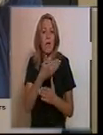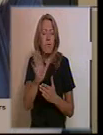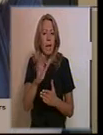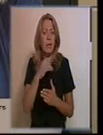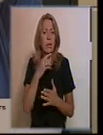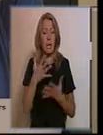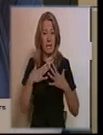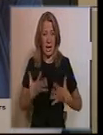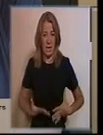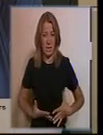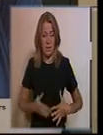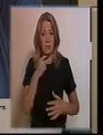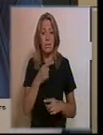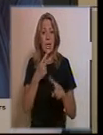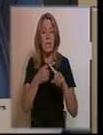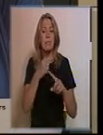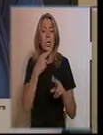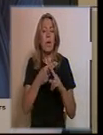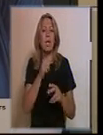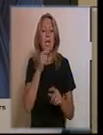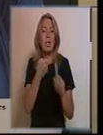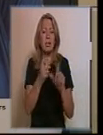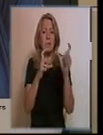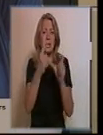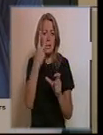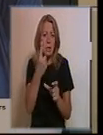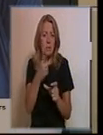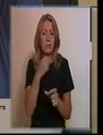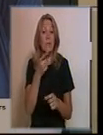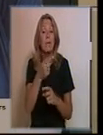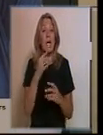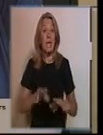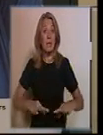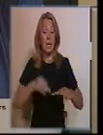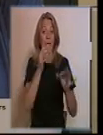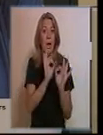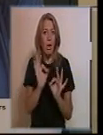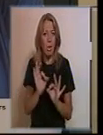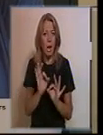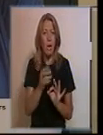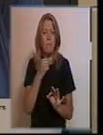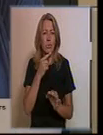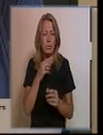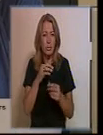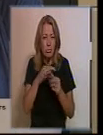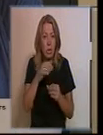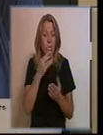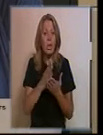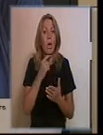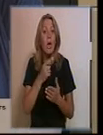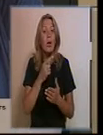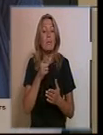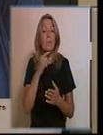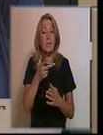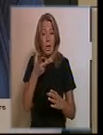metoda koja se zove ICSI metoda i koja podrazumeva da se zdrav i normalan spermatozoid direktno unose